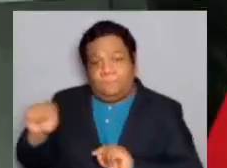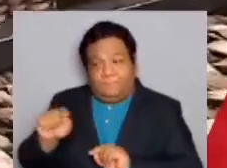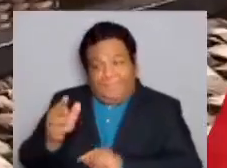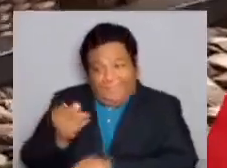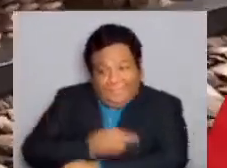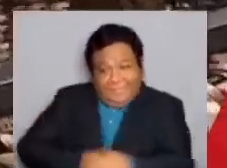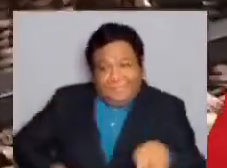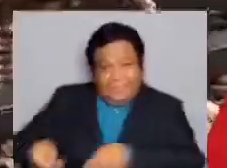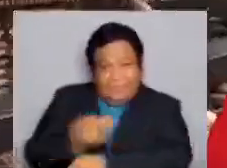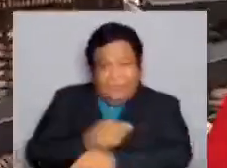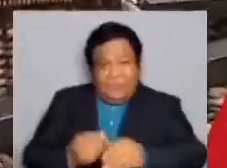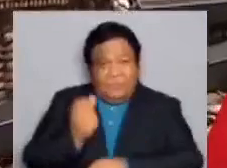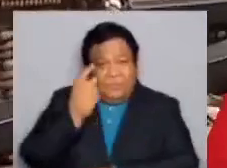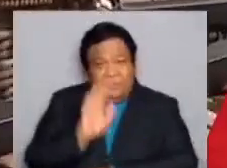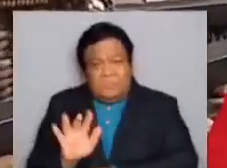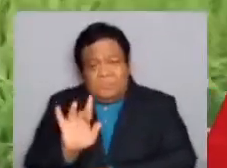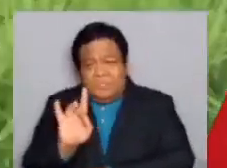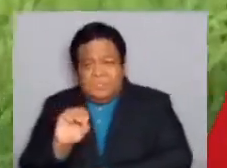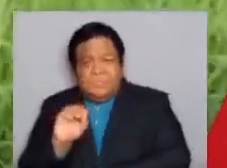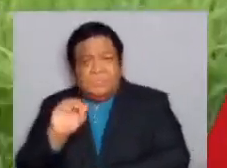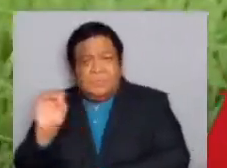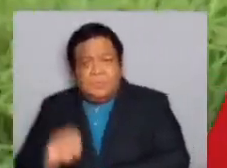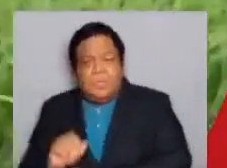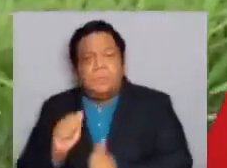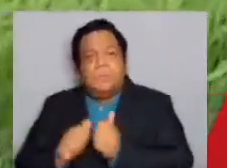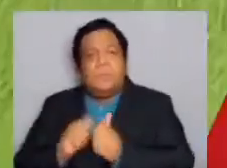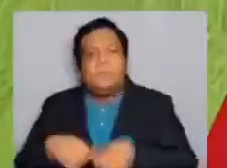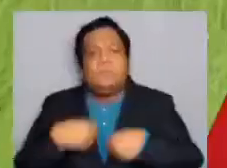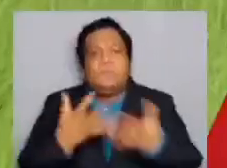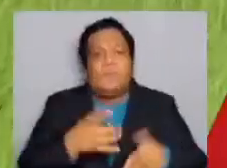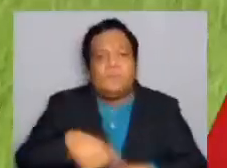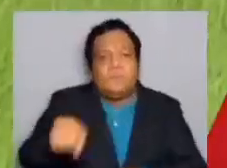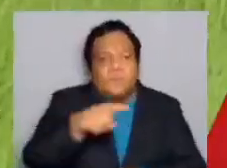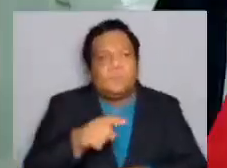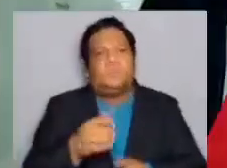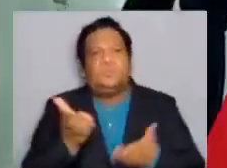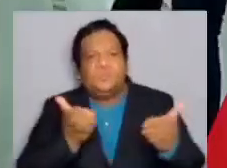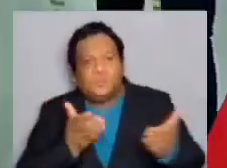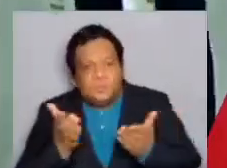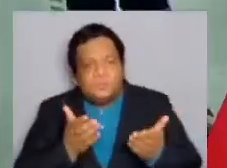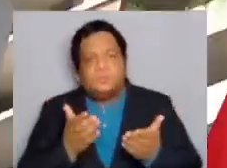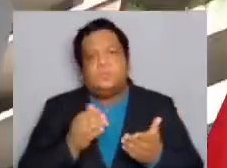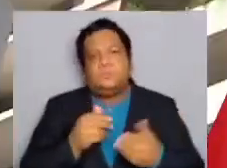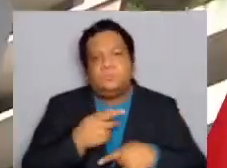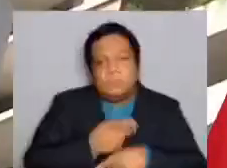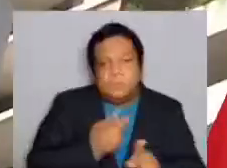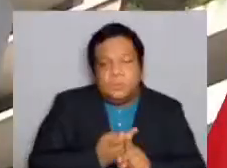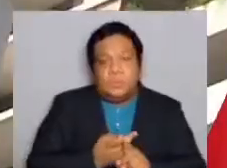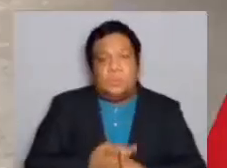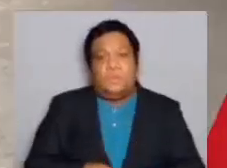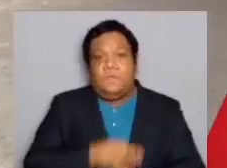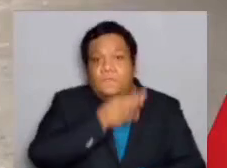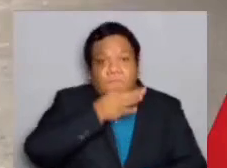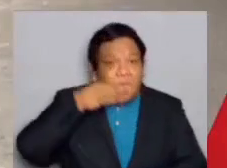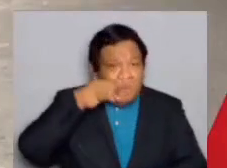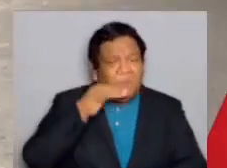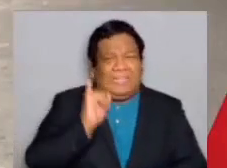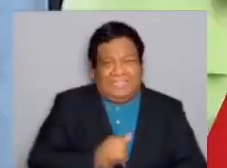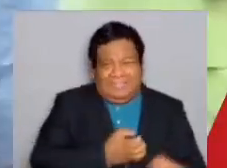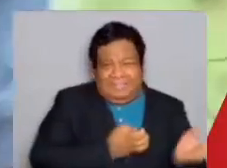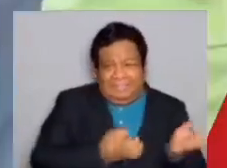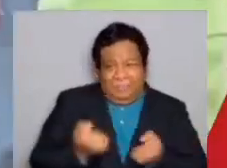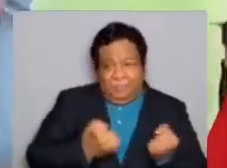sa mga Pinoy sa mga produkto at serbisyo at export market para sa mga magsasaka, manggagawa, negosyante at